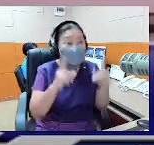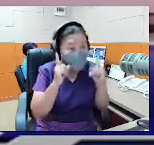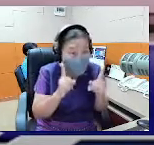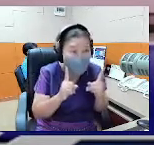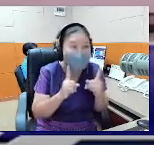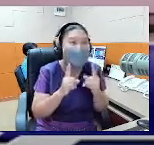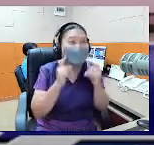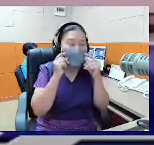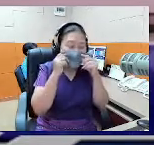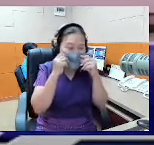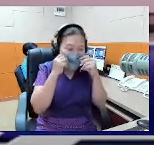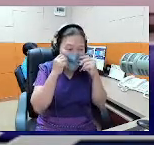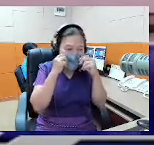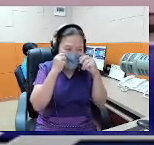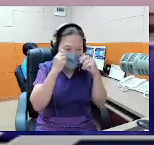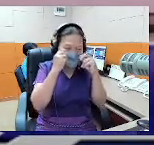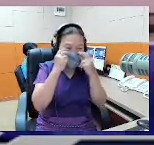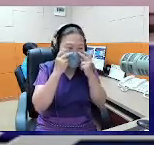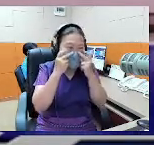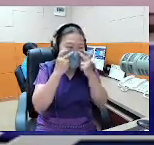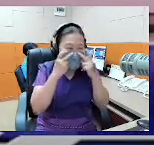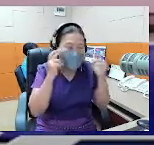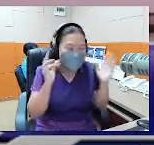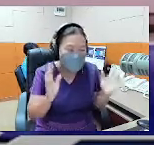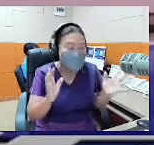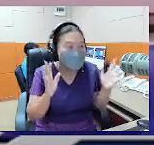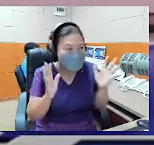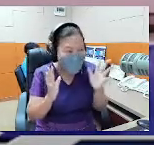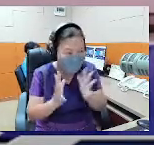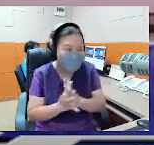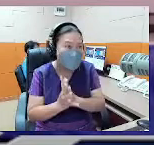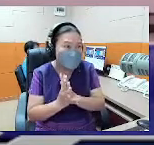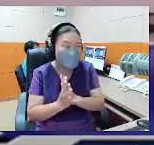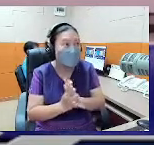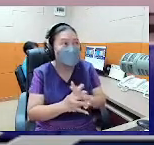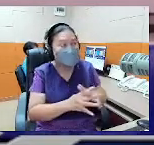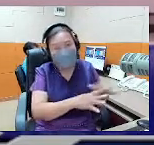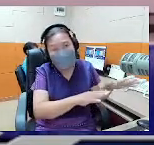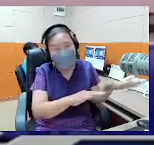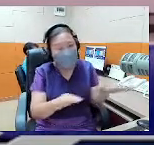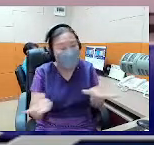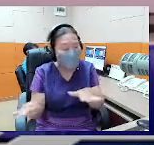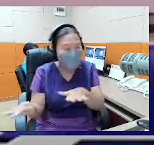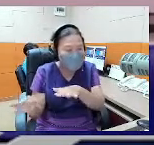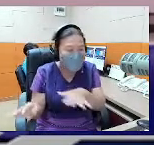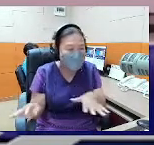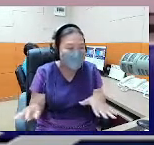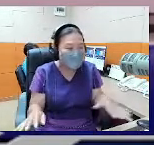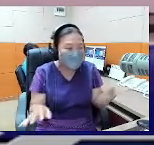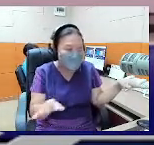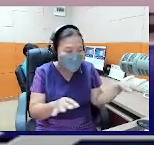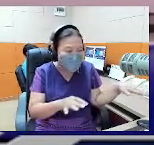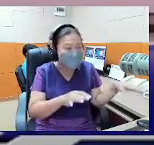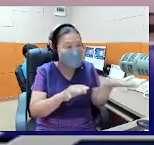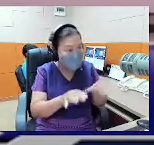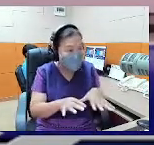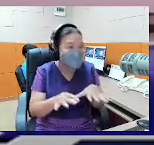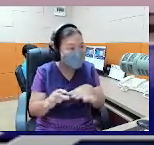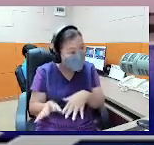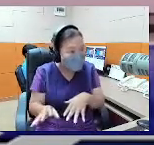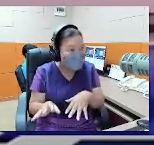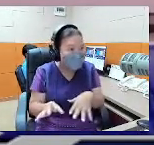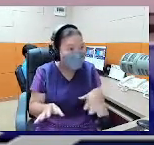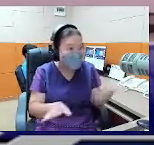ปีนี้ปีแรกเลย ใช่เลยค่ะ โอ้ค่ะเพราะฉะนั้นหลายๆคนคงจะอยากจะทราบแล้วเพราะว่าในหลายๆมหาวิทยาลัยตอนนี้เริ่มเปิ